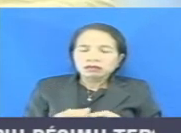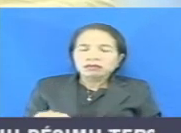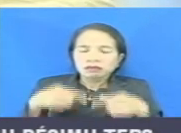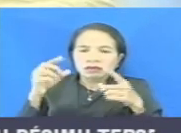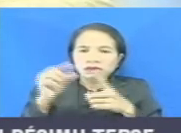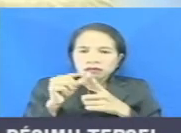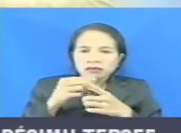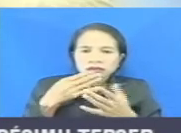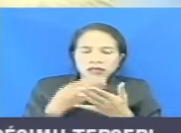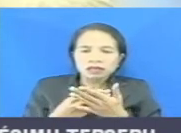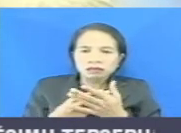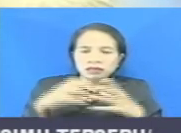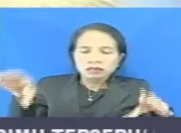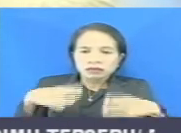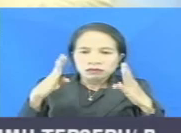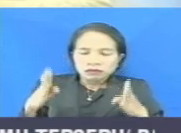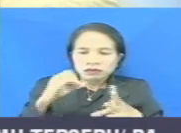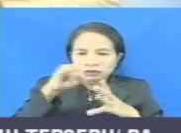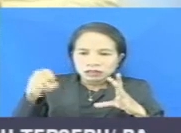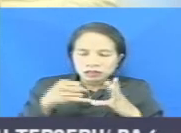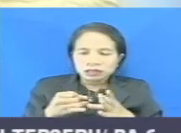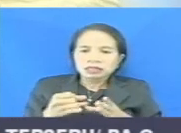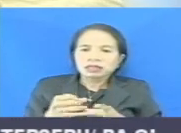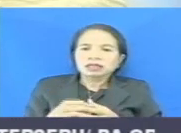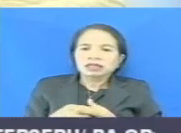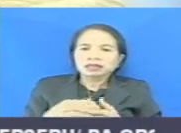diak ba funcionarios nomos amir te tel tomak lune bel hadia iha futuro. Kalan diak bete bat? Kalan diak.